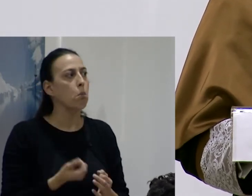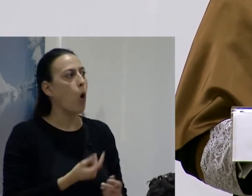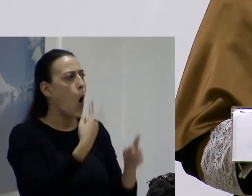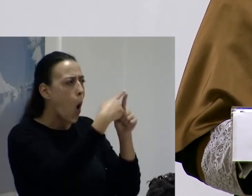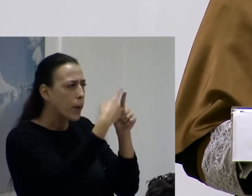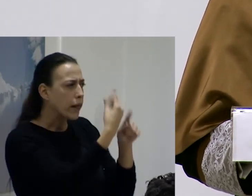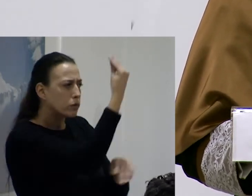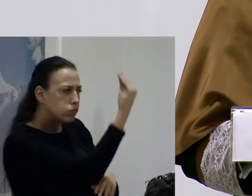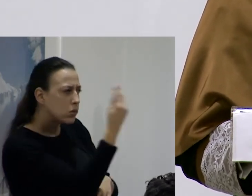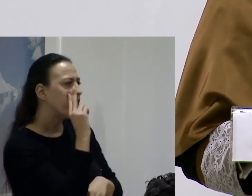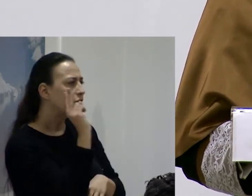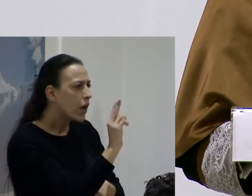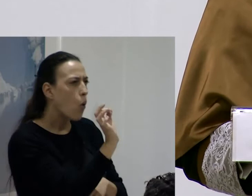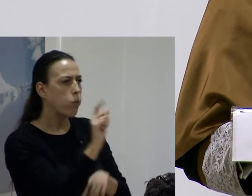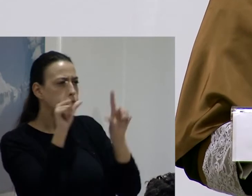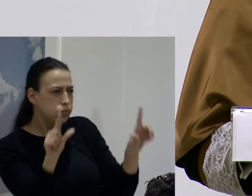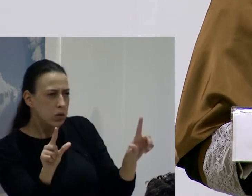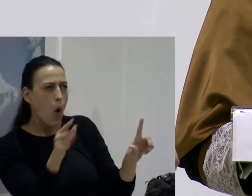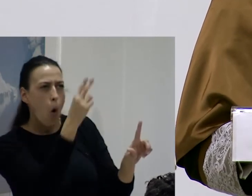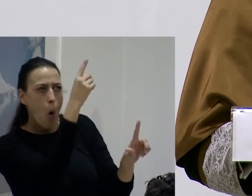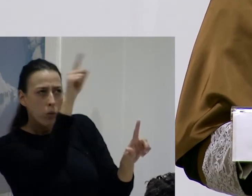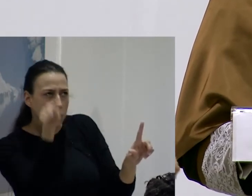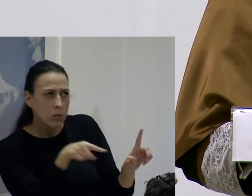com a objectes individuals.